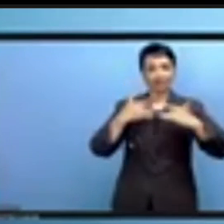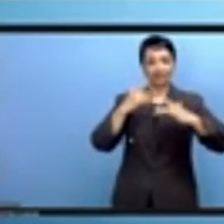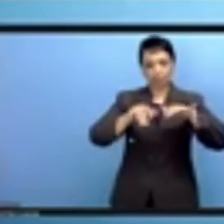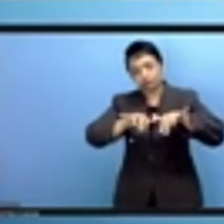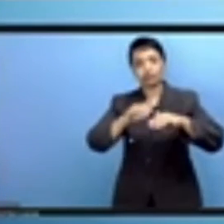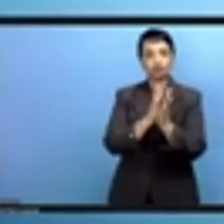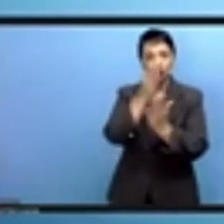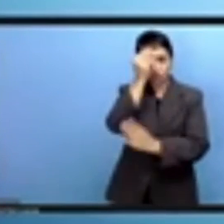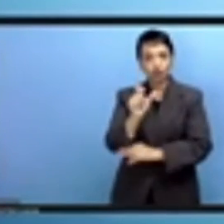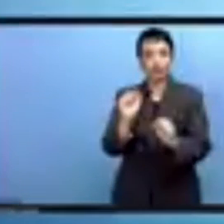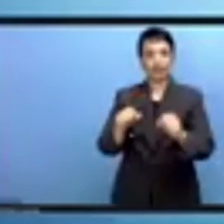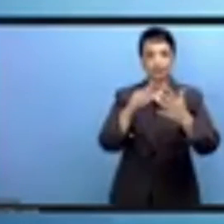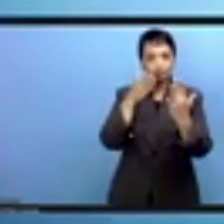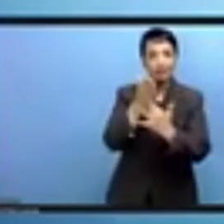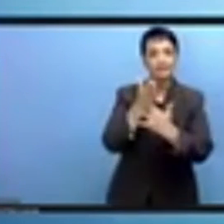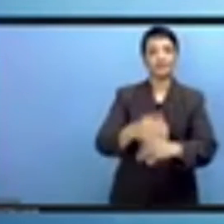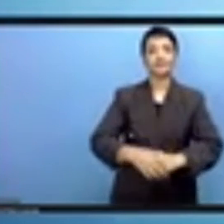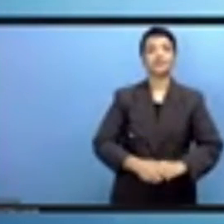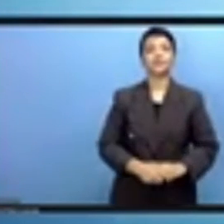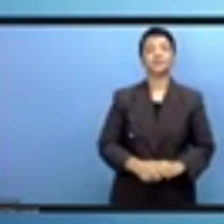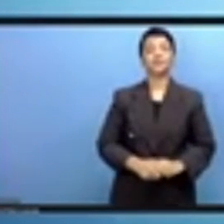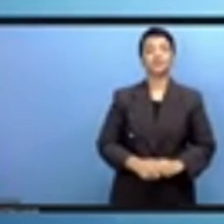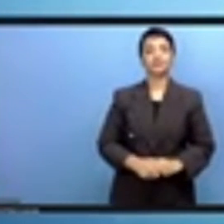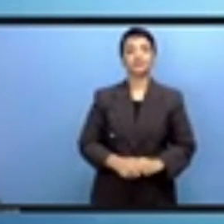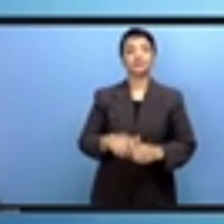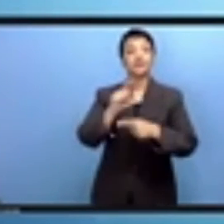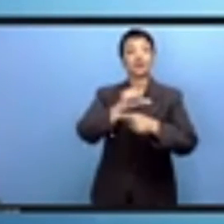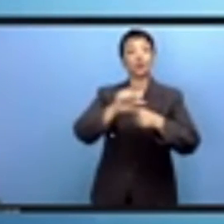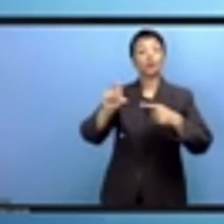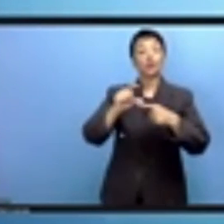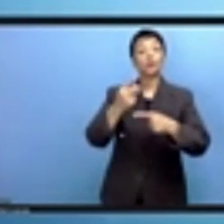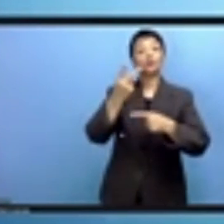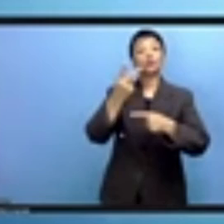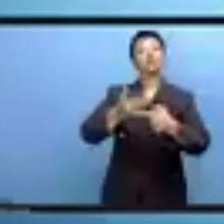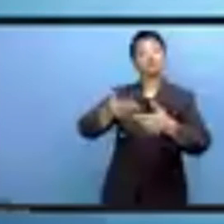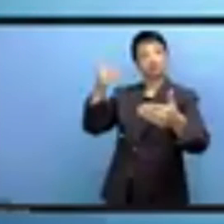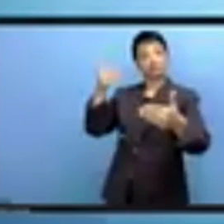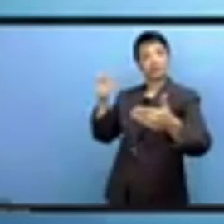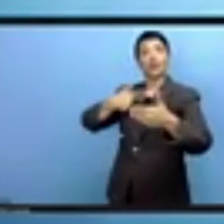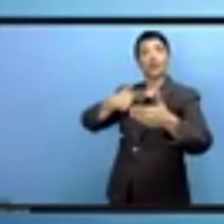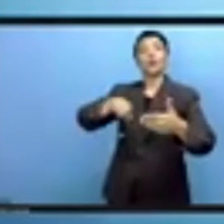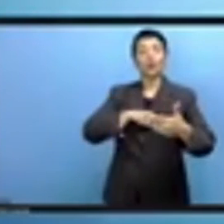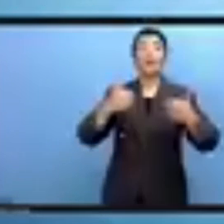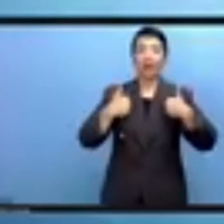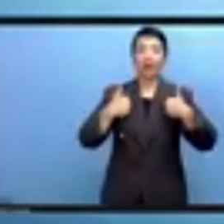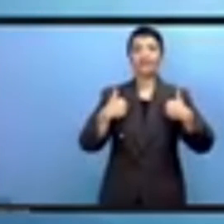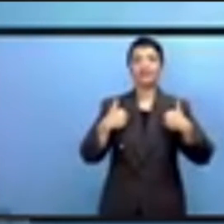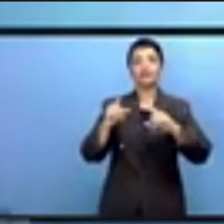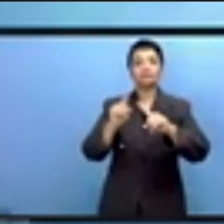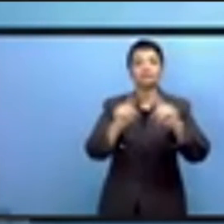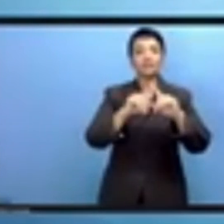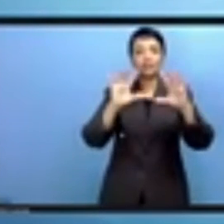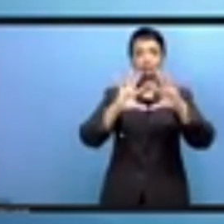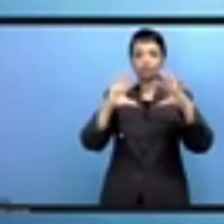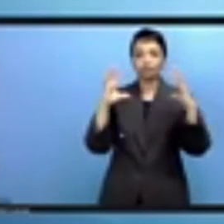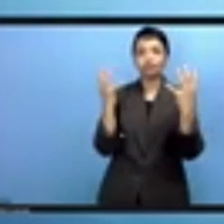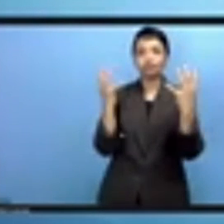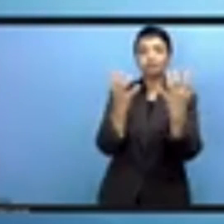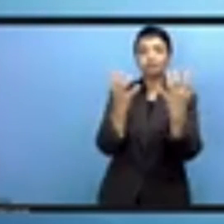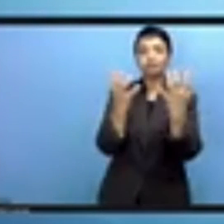年。四年之前，我们采纳了一个国家规划，